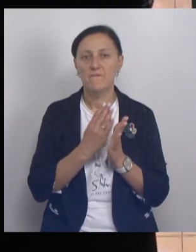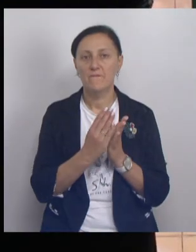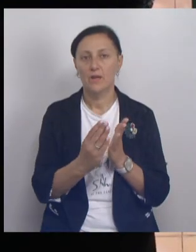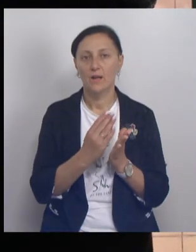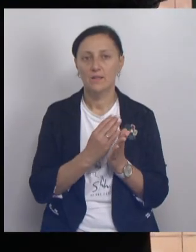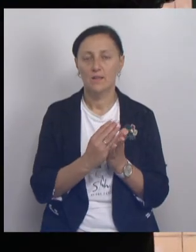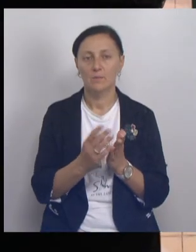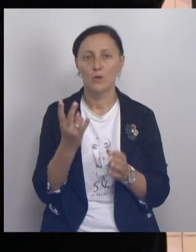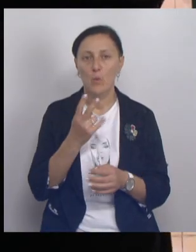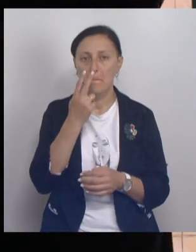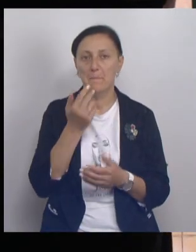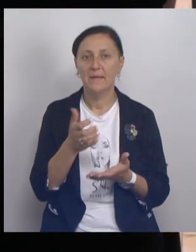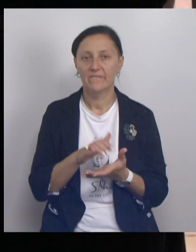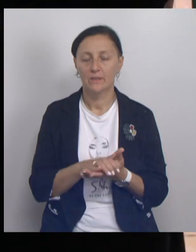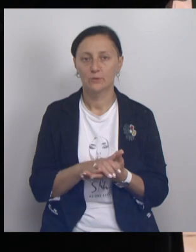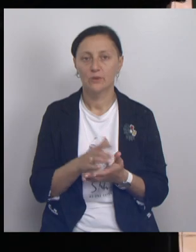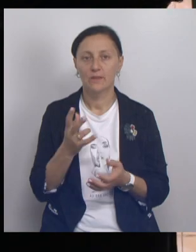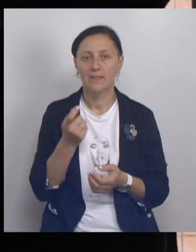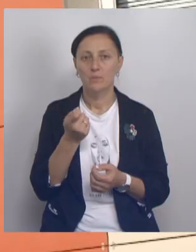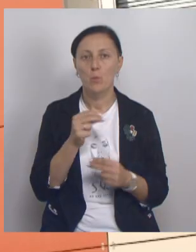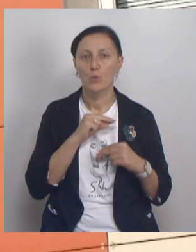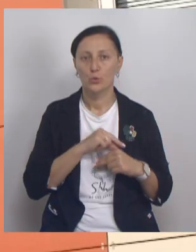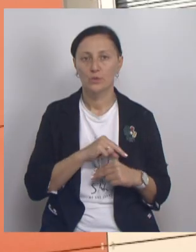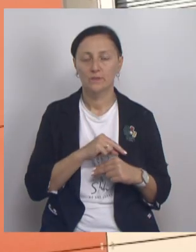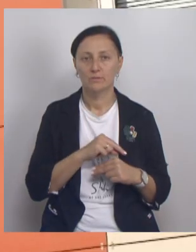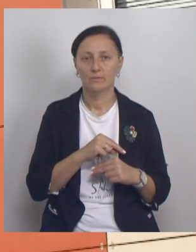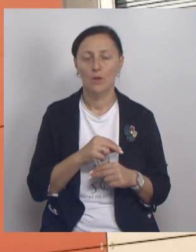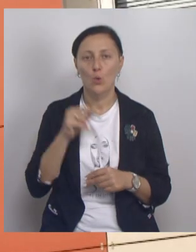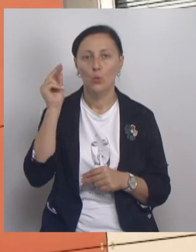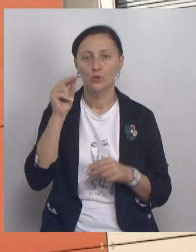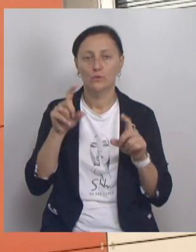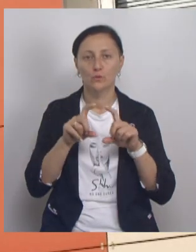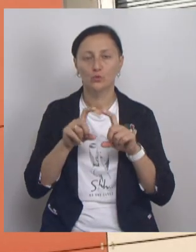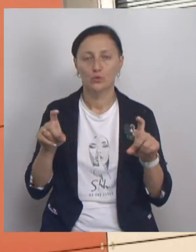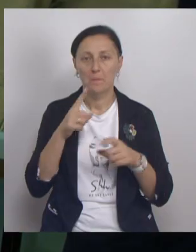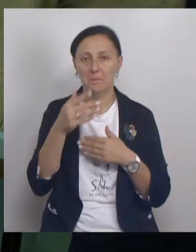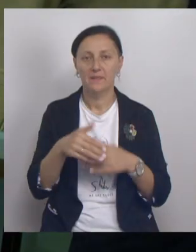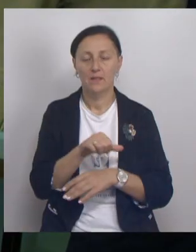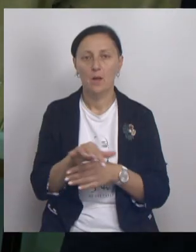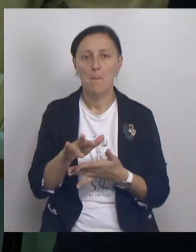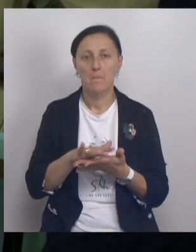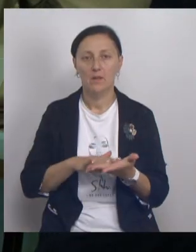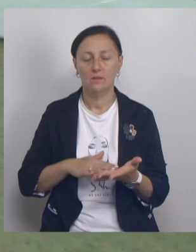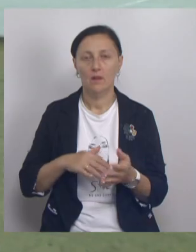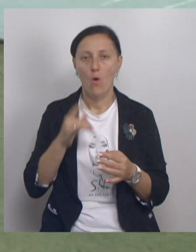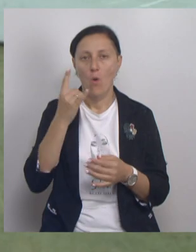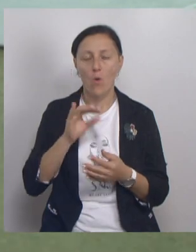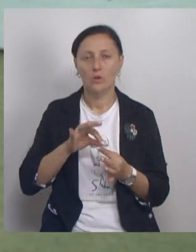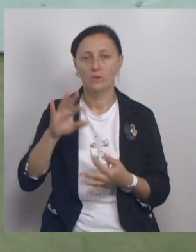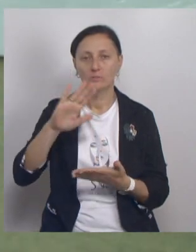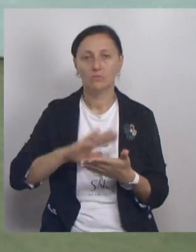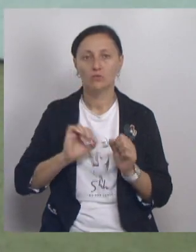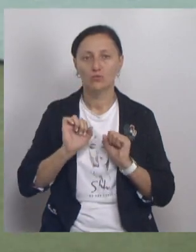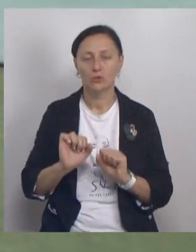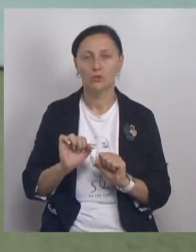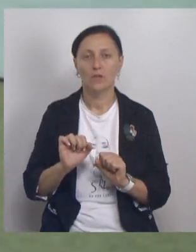тут приноровиться надо. Вот тут надо немножко потрудиться. В учебных учреждениях приграничья продолжается оклейка окон защитной